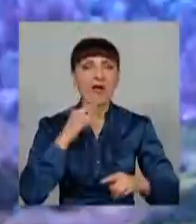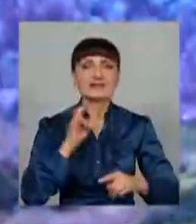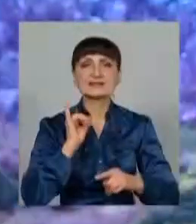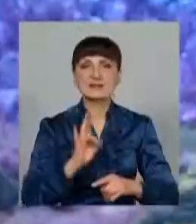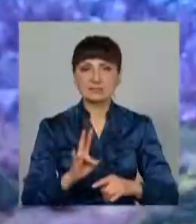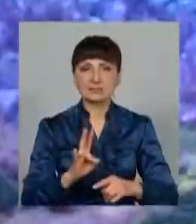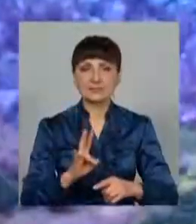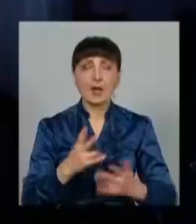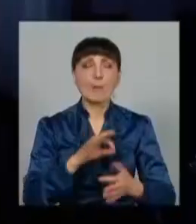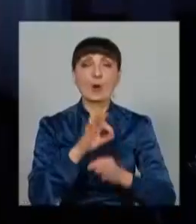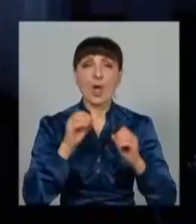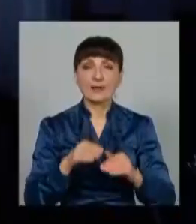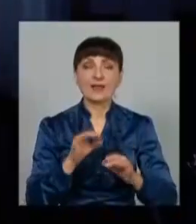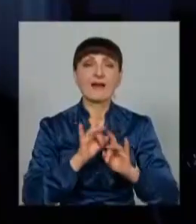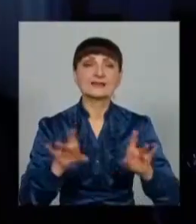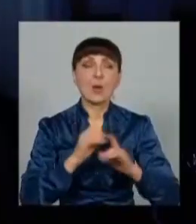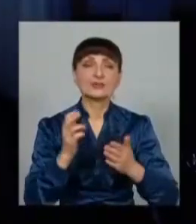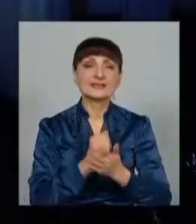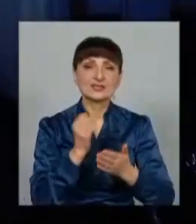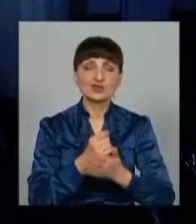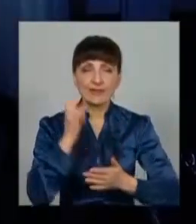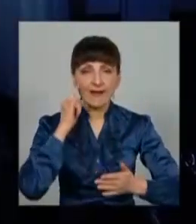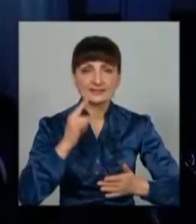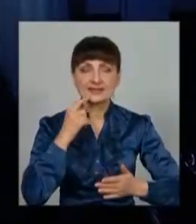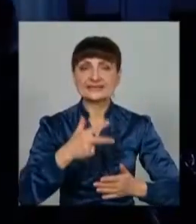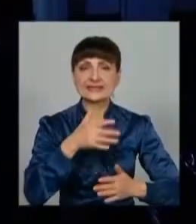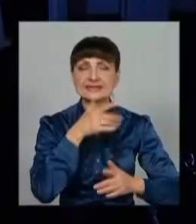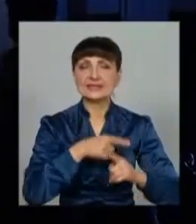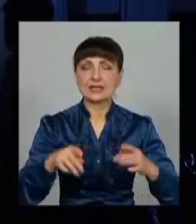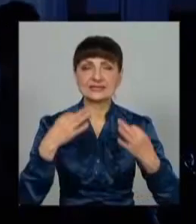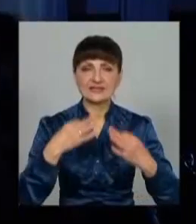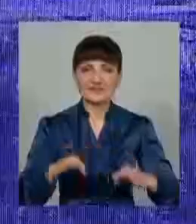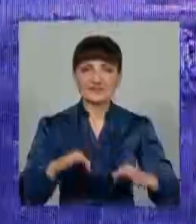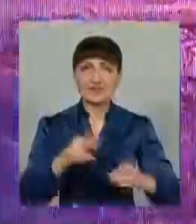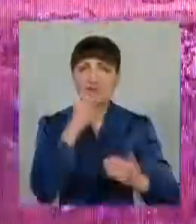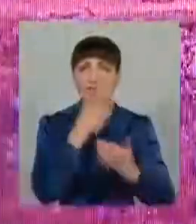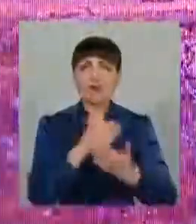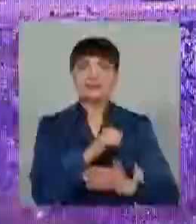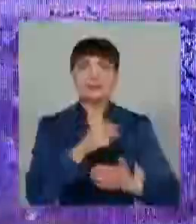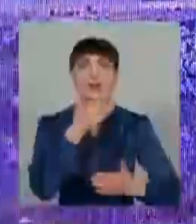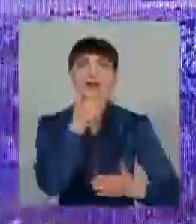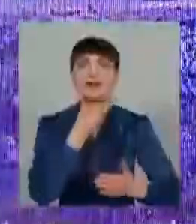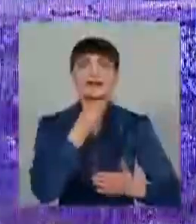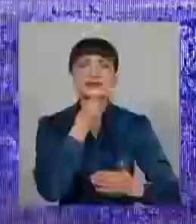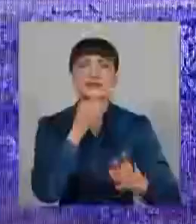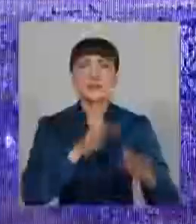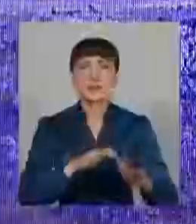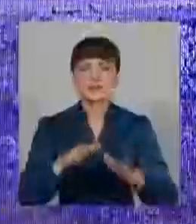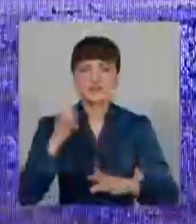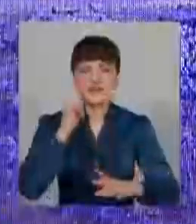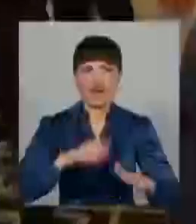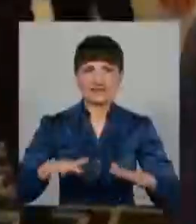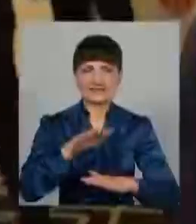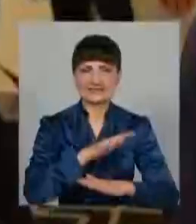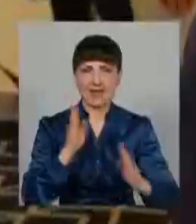Казахстан». Амбициозный проект повествует о достижениях нашей страны за 30 лет независимости и показывает самые красивые и живописные места